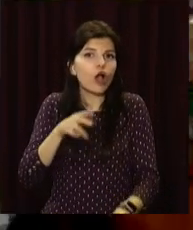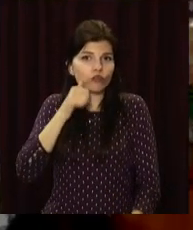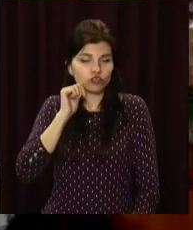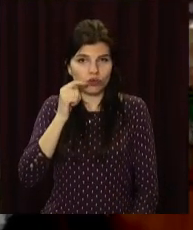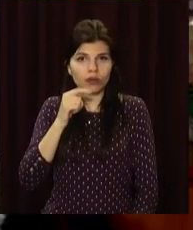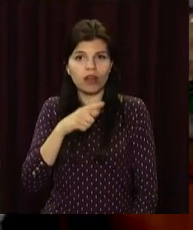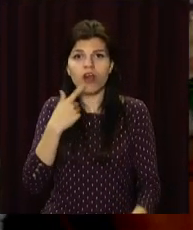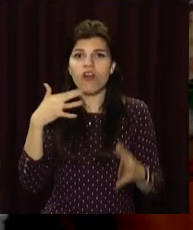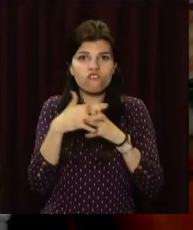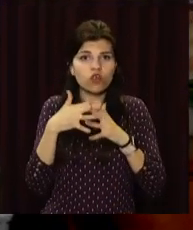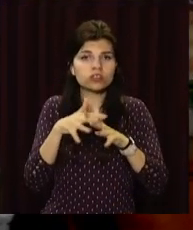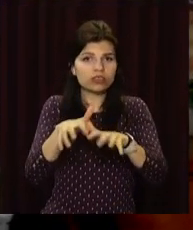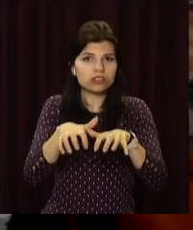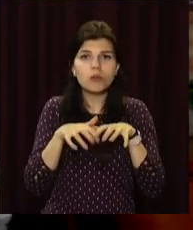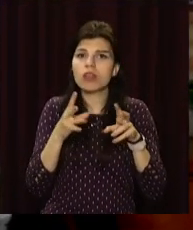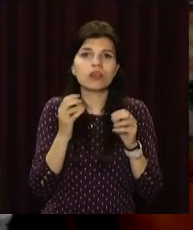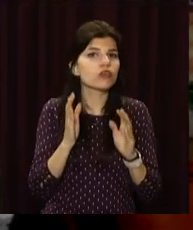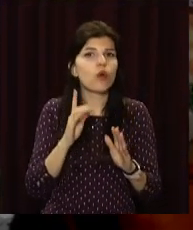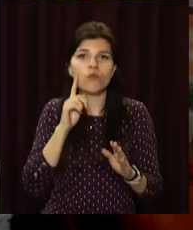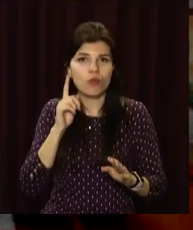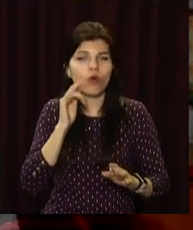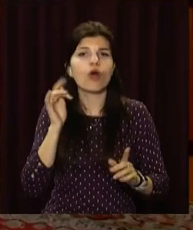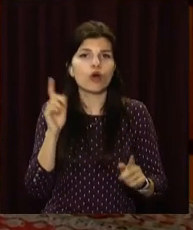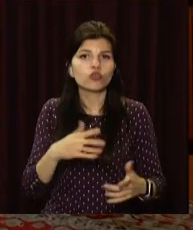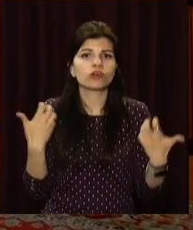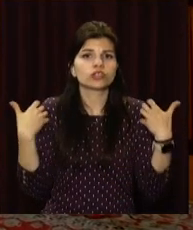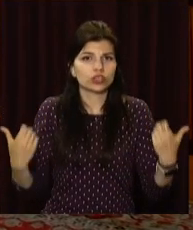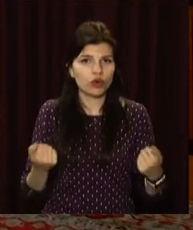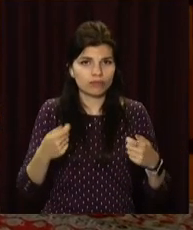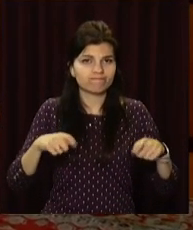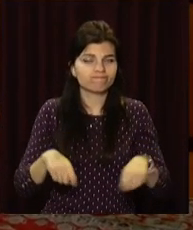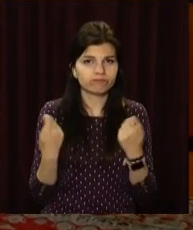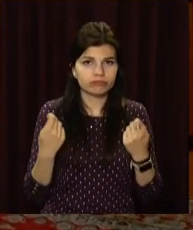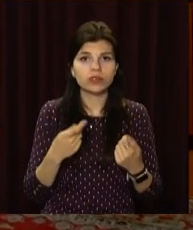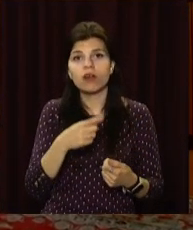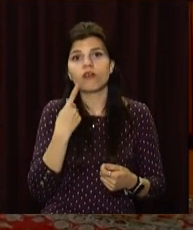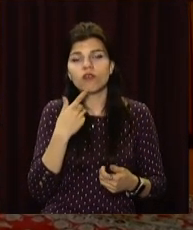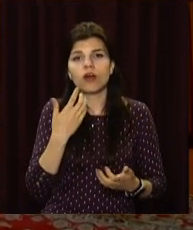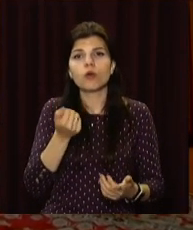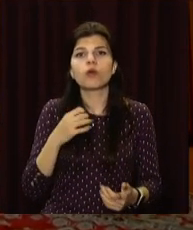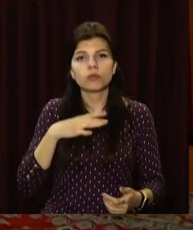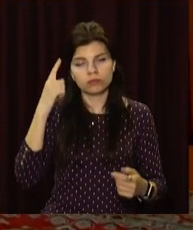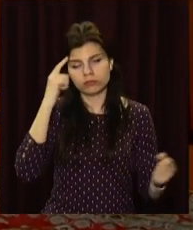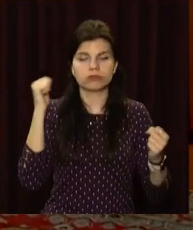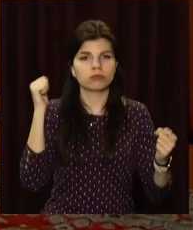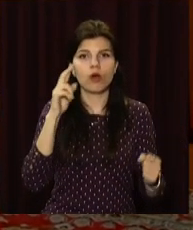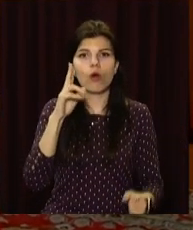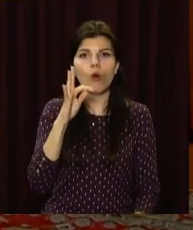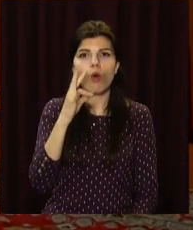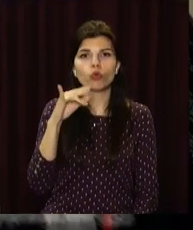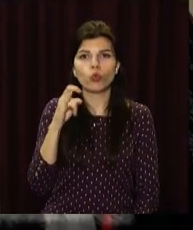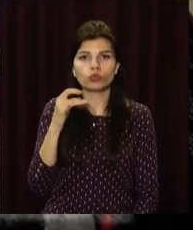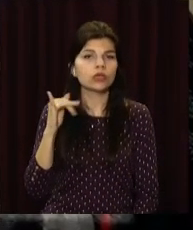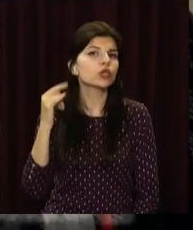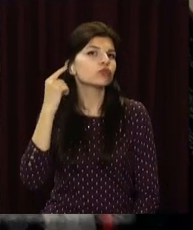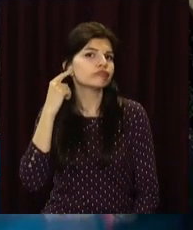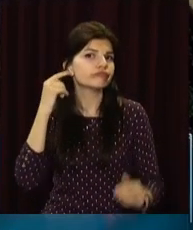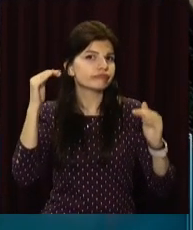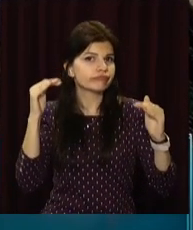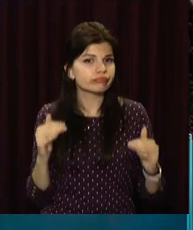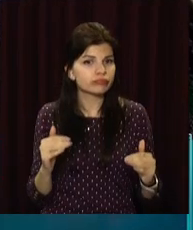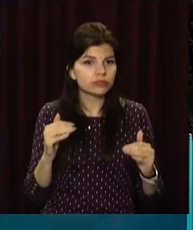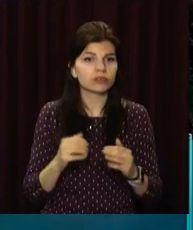Війна вкрала, каже, не лише молодість, але й підірвала здоров'я. На фронті отримав контузію та частково втратив слух. Як вже